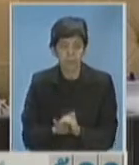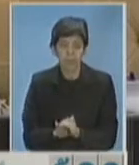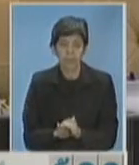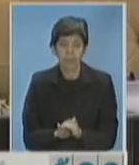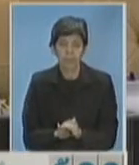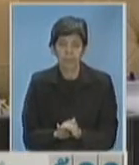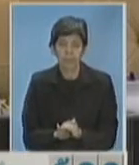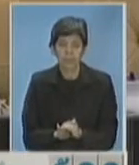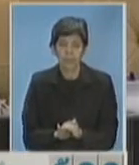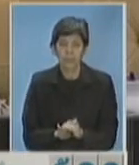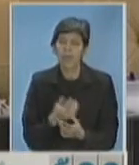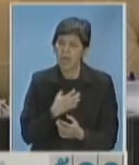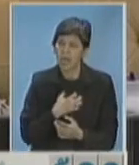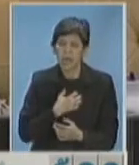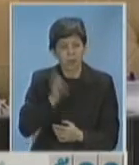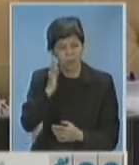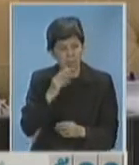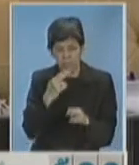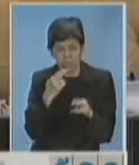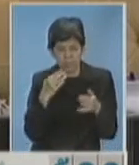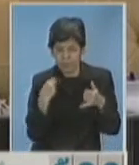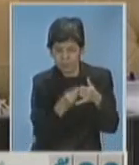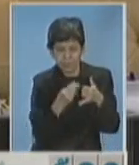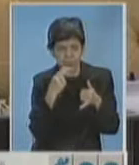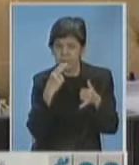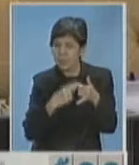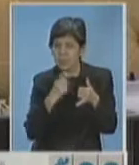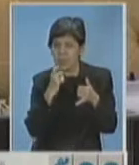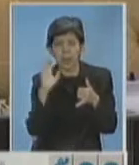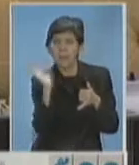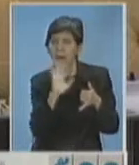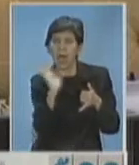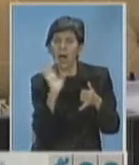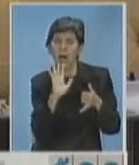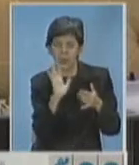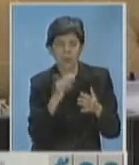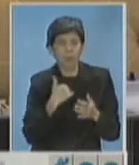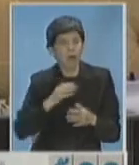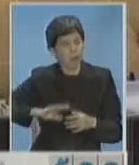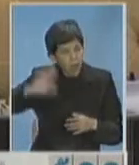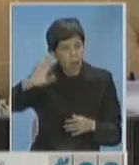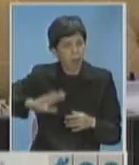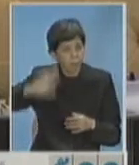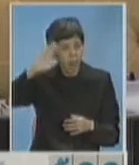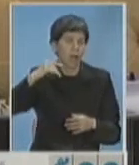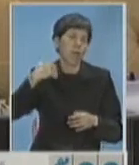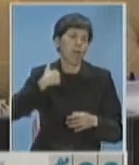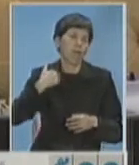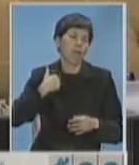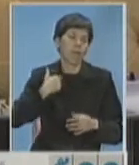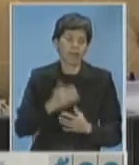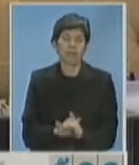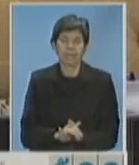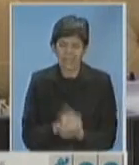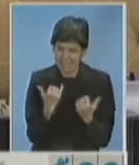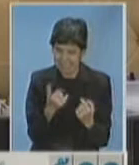ครับอย่าพูดทำให้คนอื่นเขาเสียหายอย่างนั้นเลยฮะไม่งั้นก็มีผู้กระทวงอยู่อย่างเงี้ยนะครับ